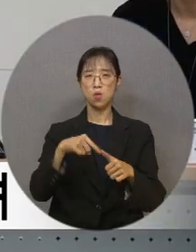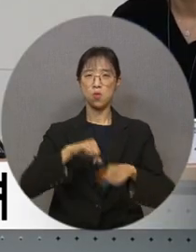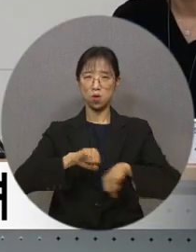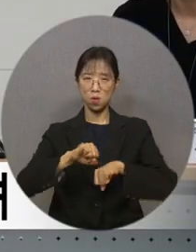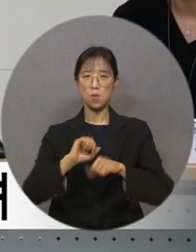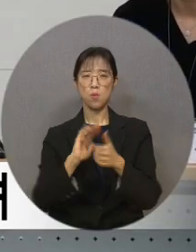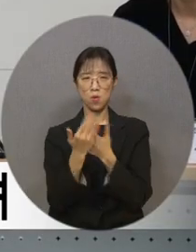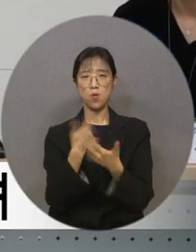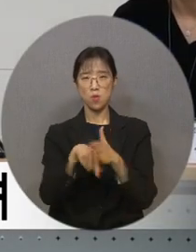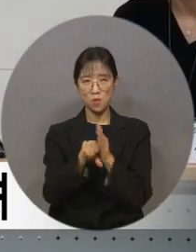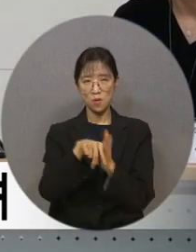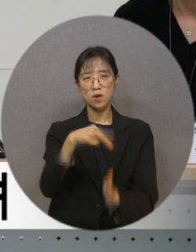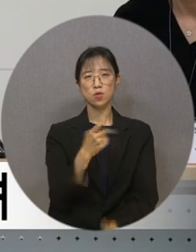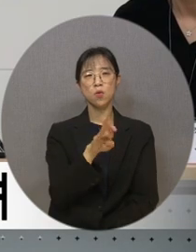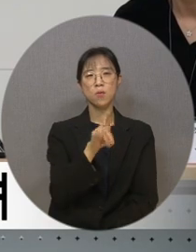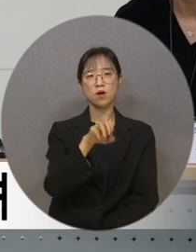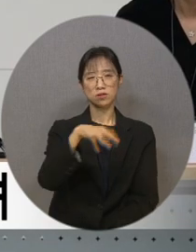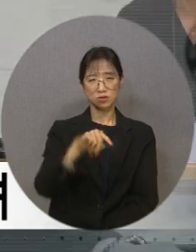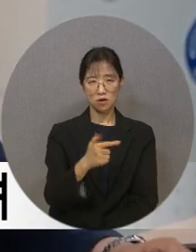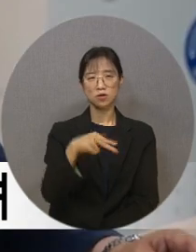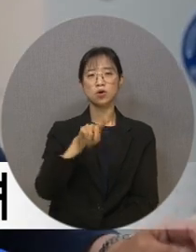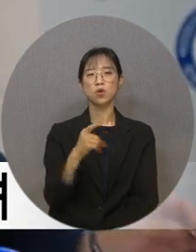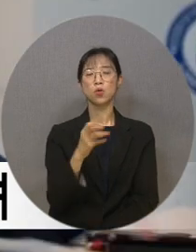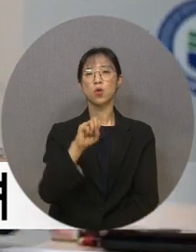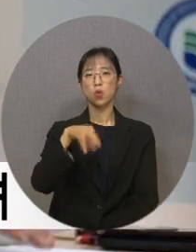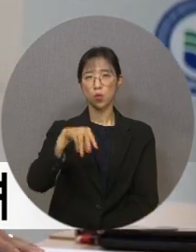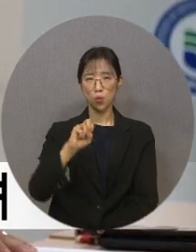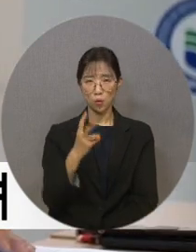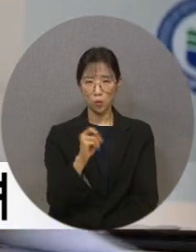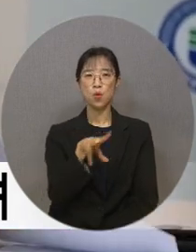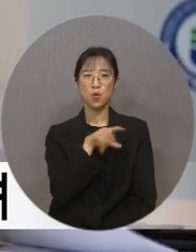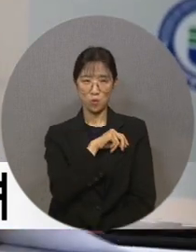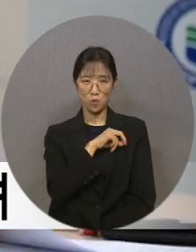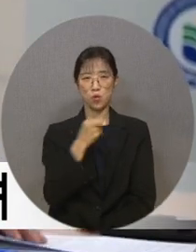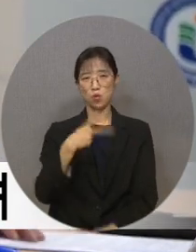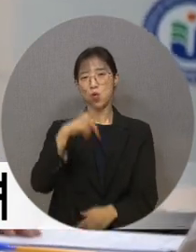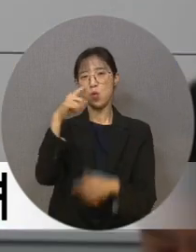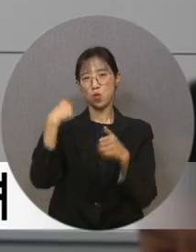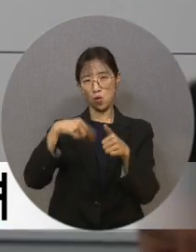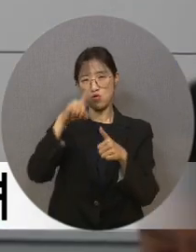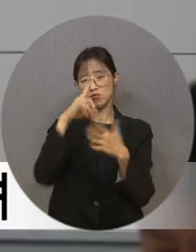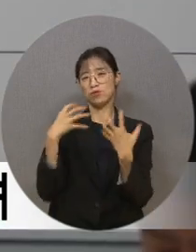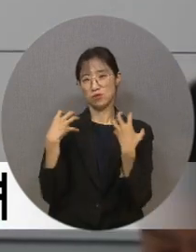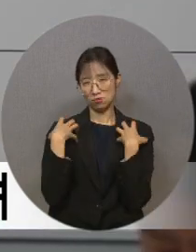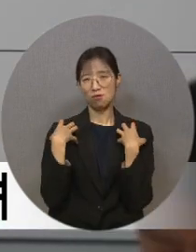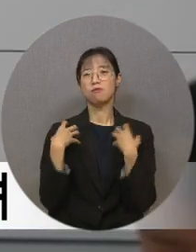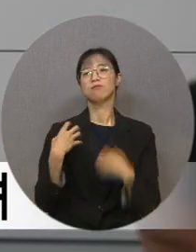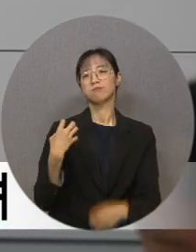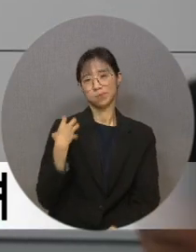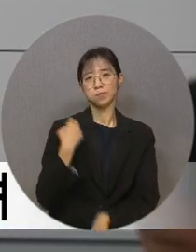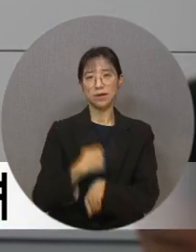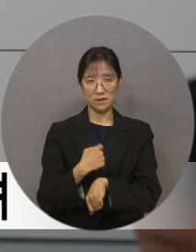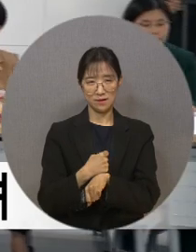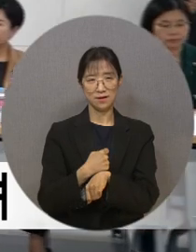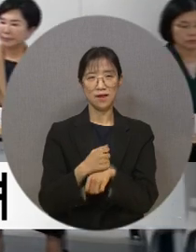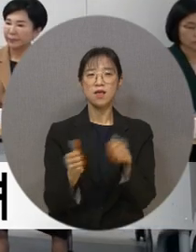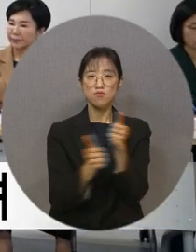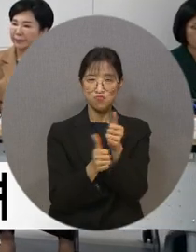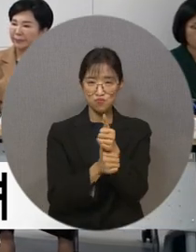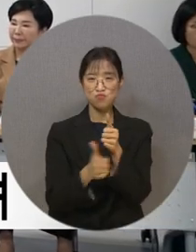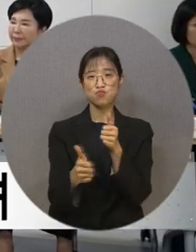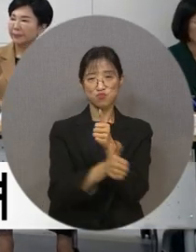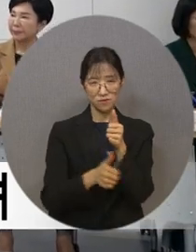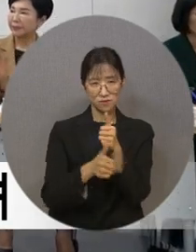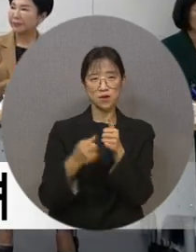위해 소병철, 서동용 국회의원과 전남도 교육청이 주관한 이번 간담회는 김진난 부위원장을 비롯해